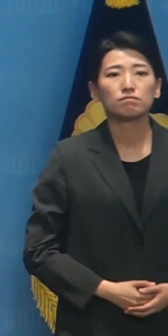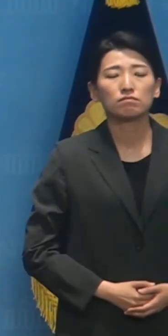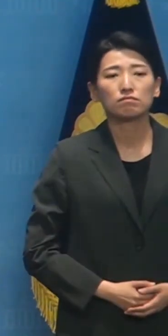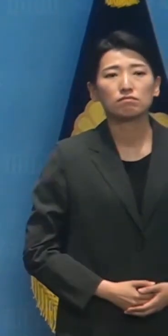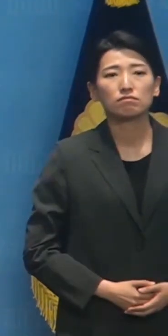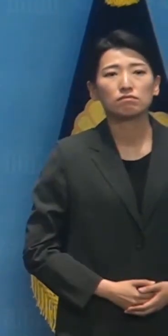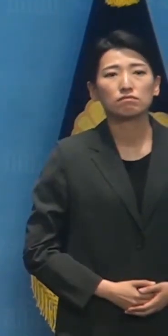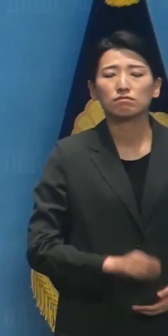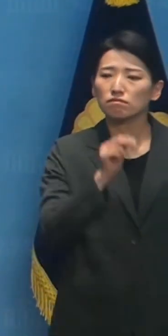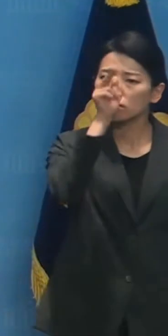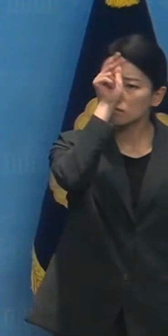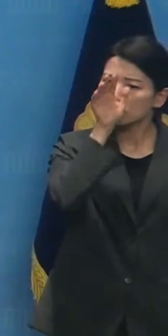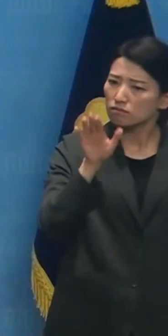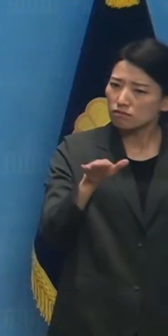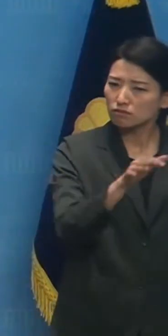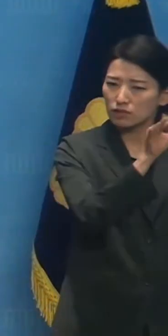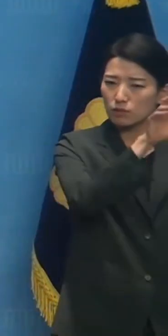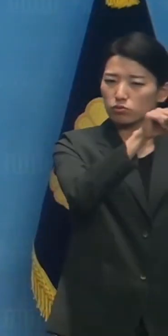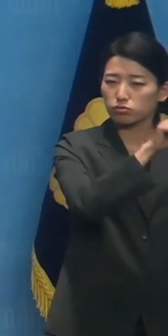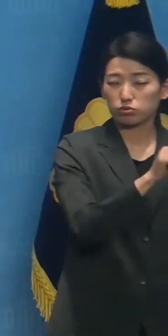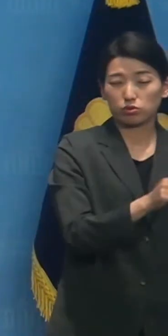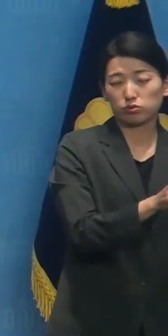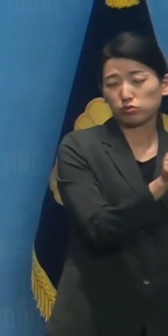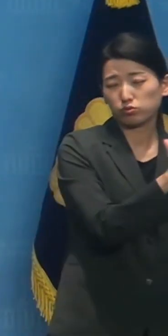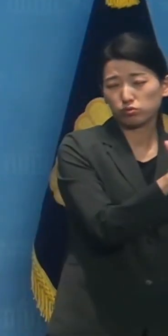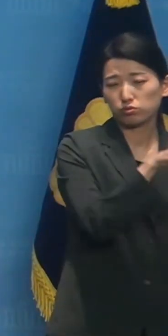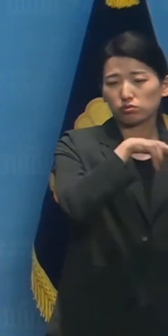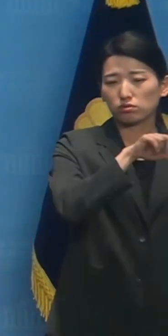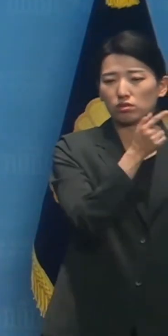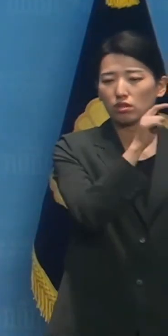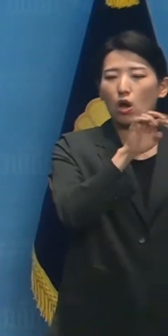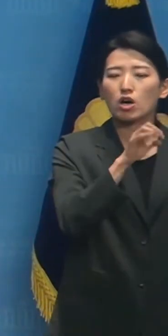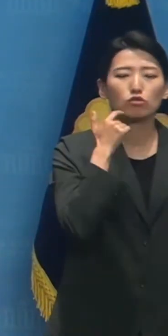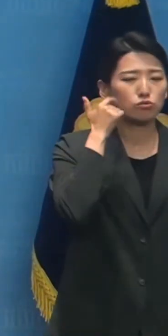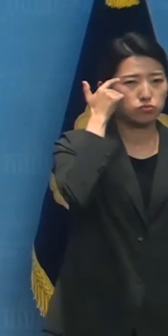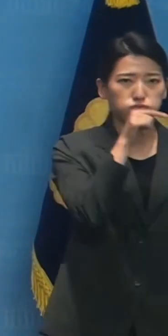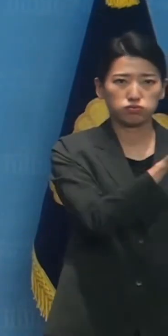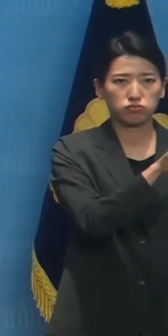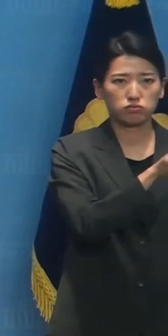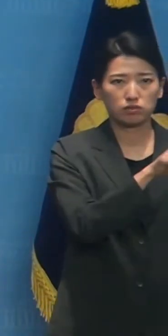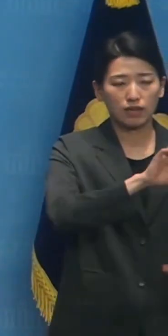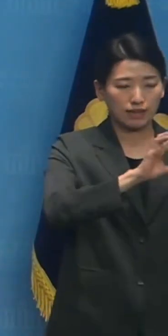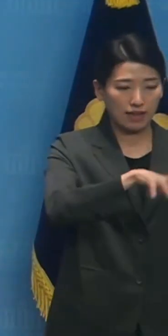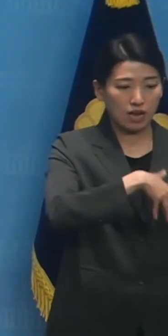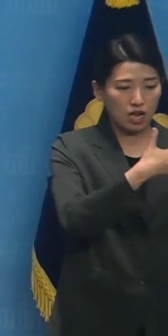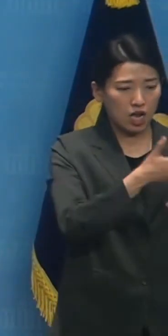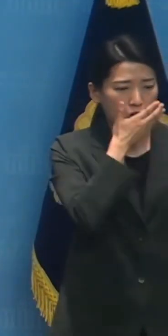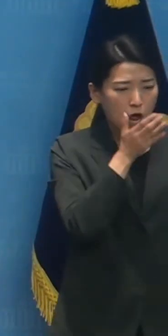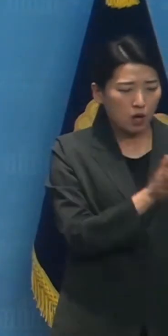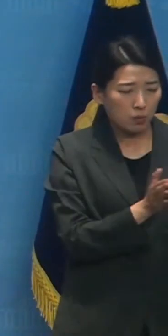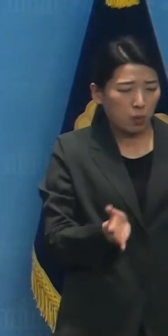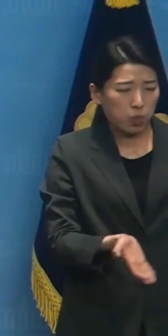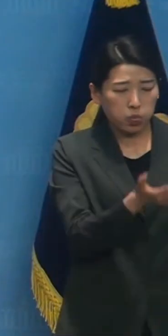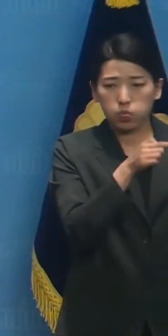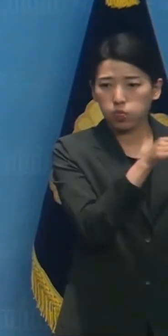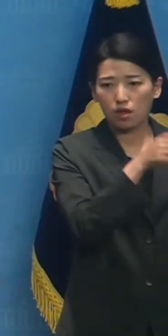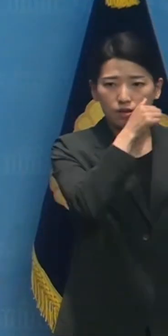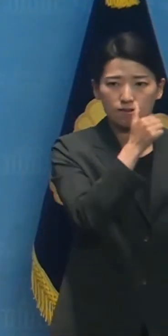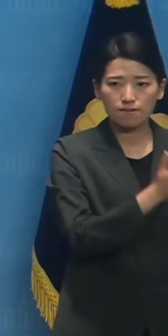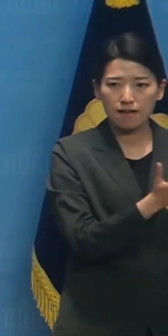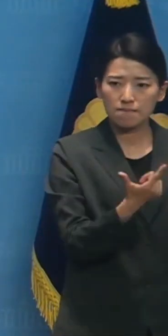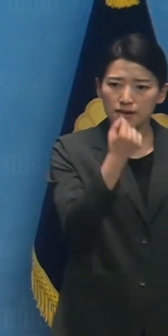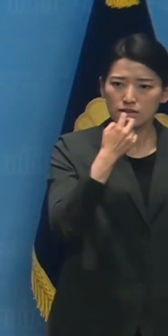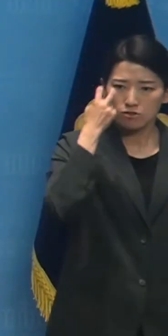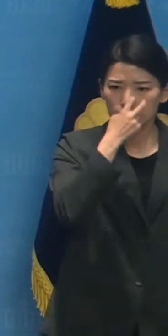경찰은 김문수 후보의 정치적 뒷배, 정광훈의 내란 선전 선동 혐의를 신속 엄정하게